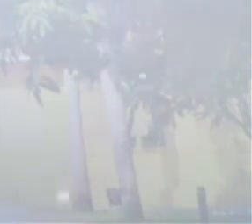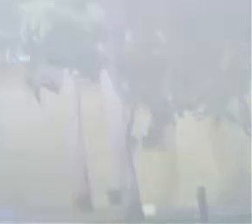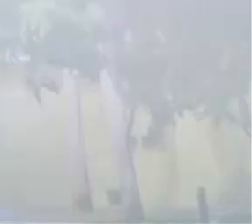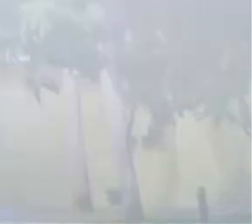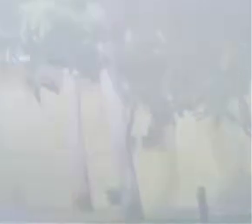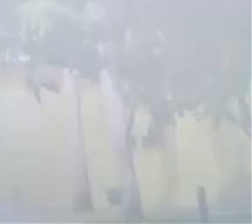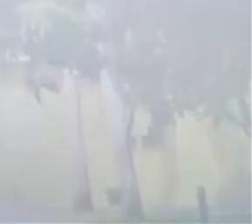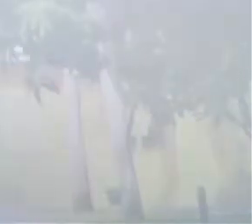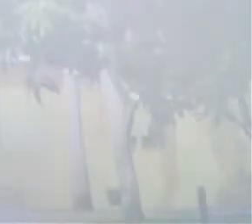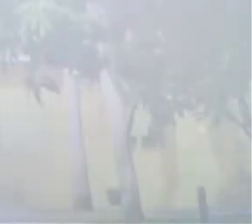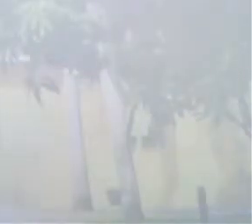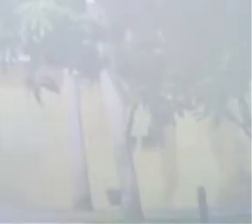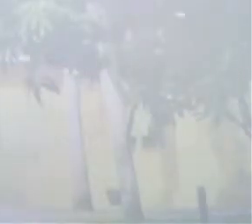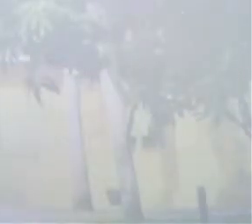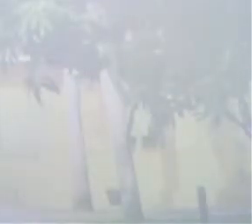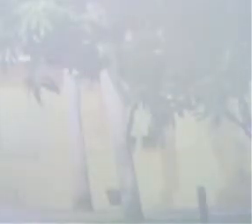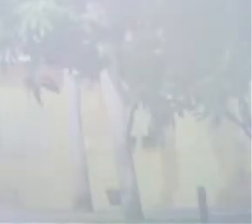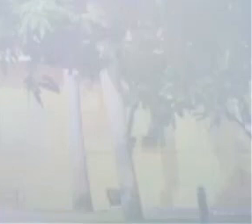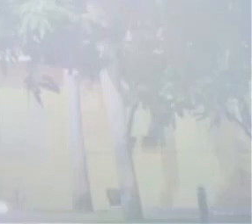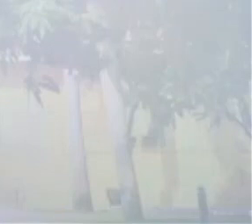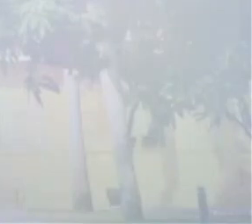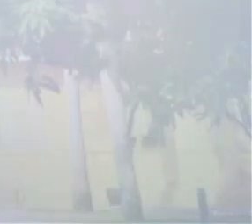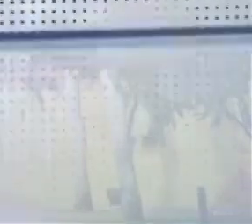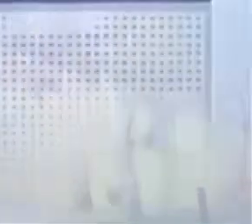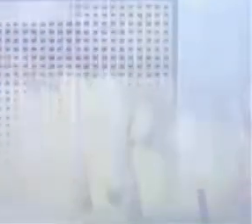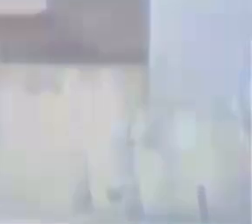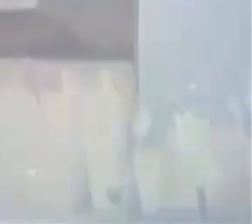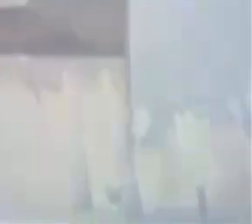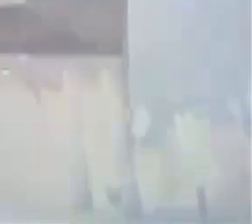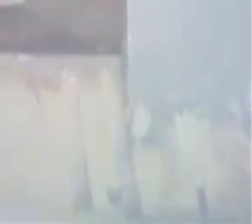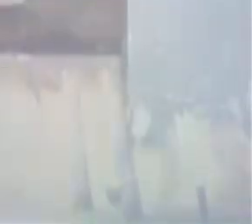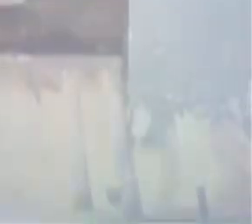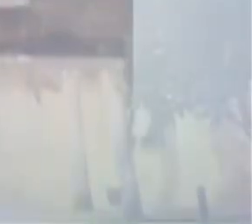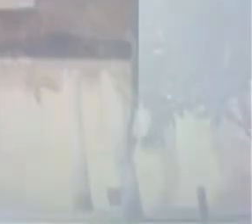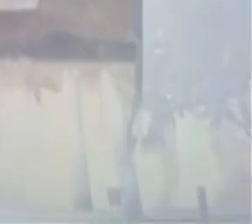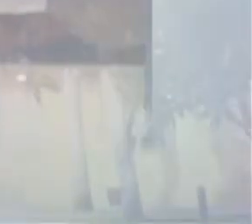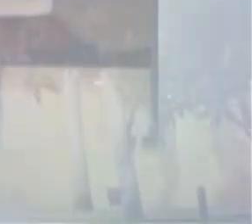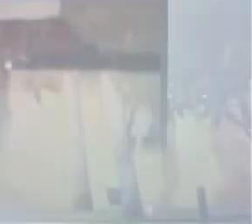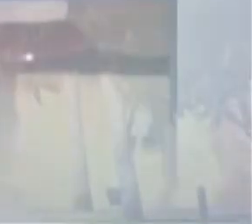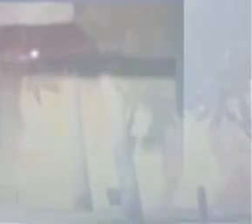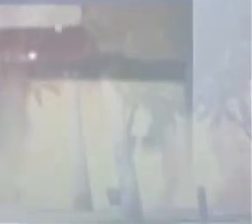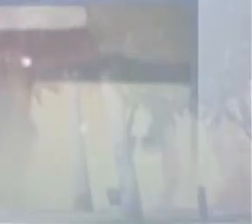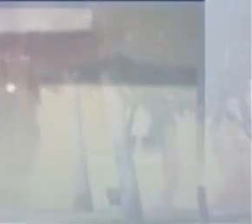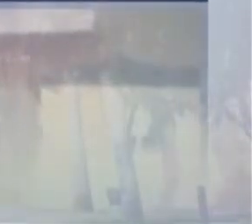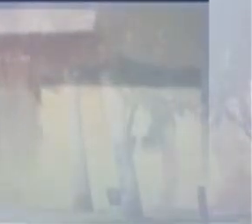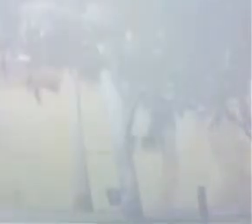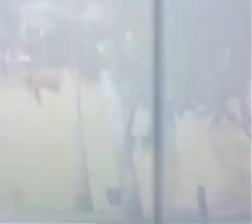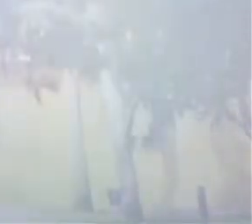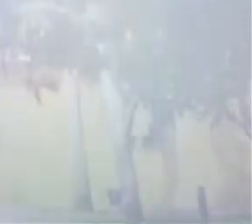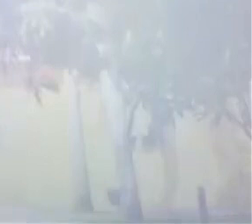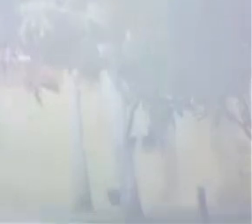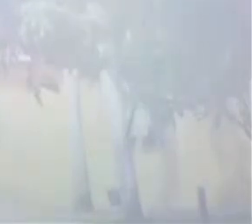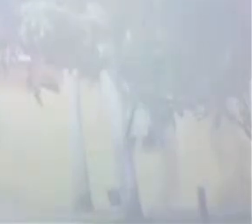จะมีชีวิตของสิ่งสารสัตว์ก้าวตามให้ทันโลกที่เปลี่ยนไ